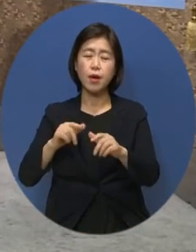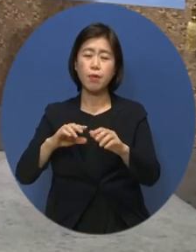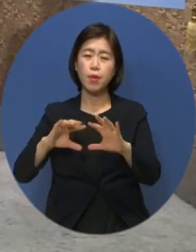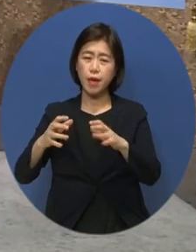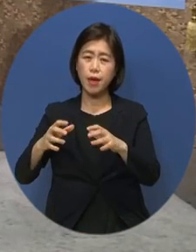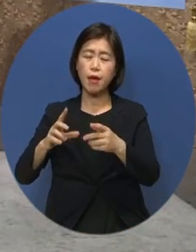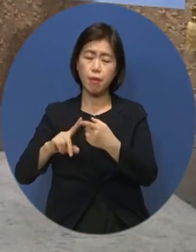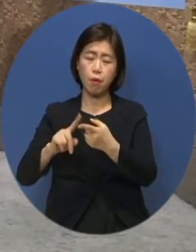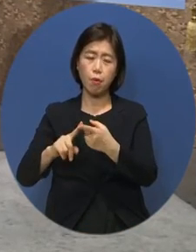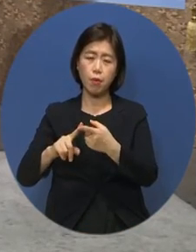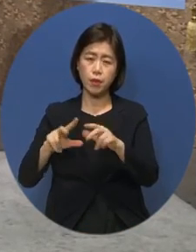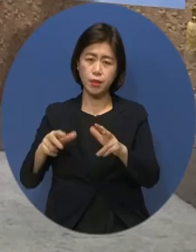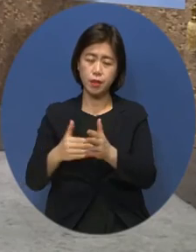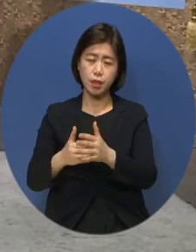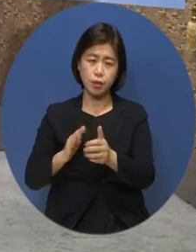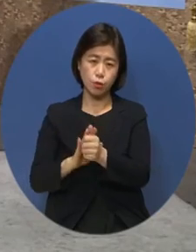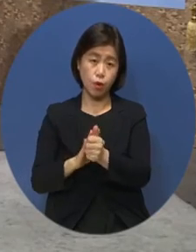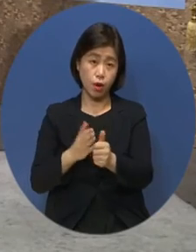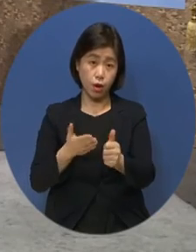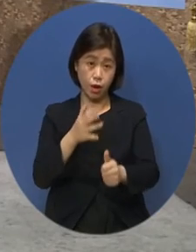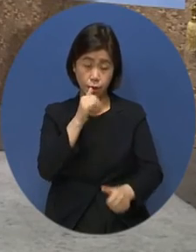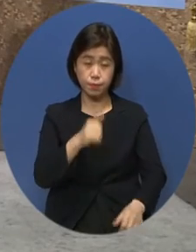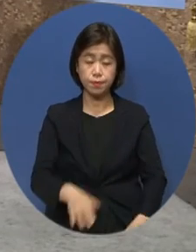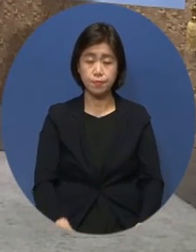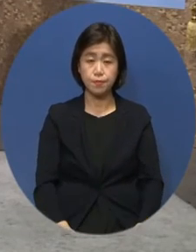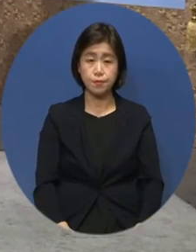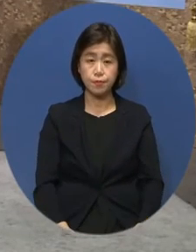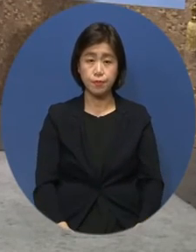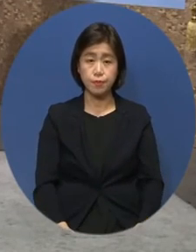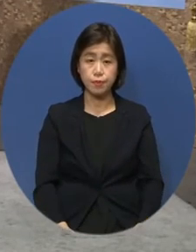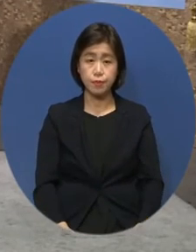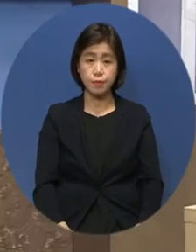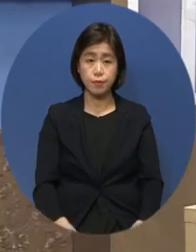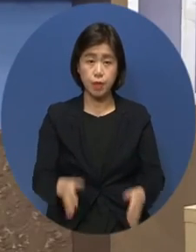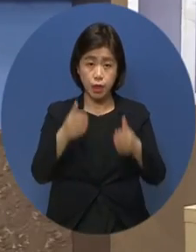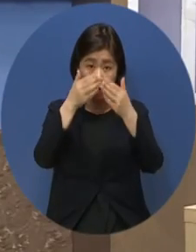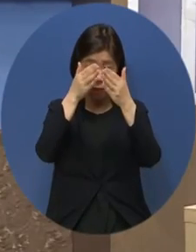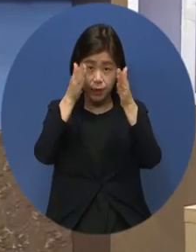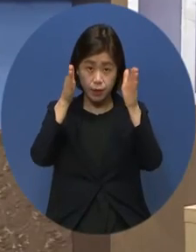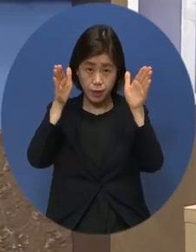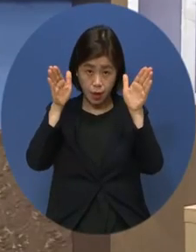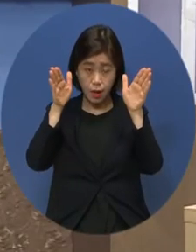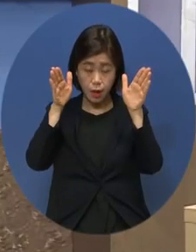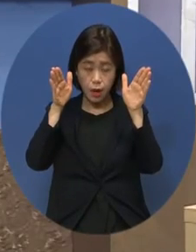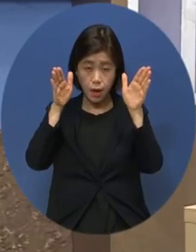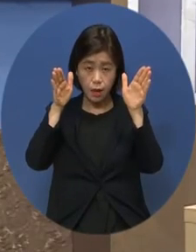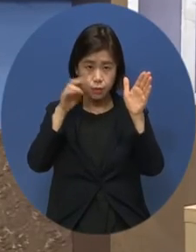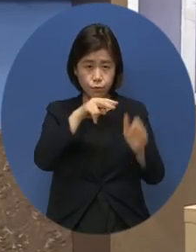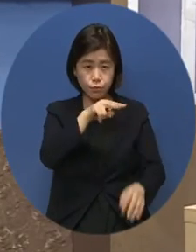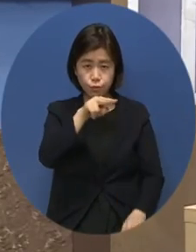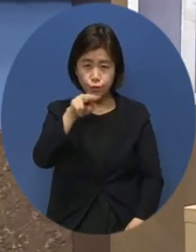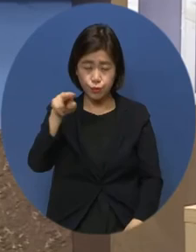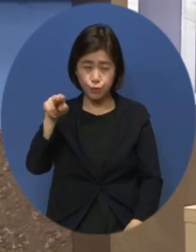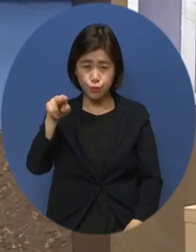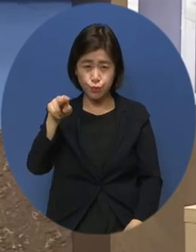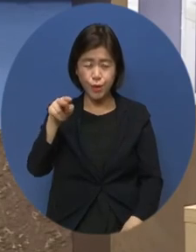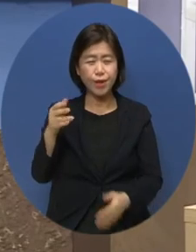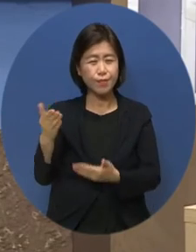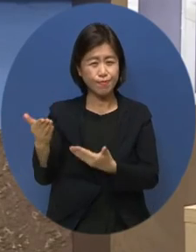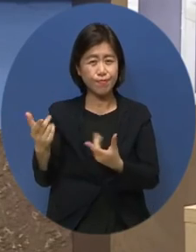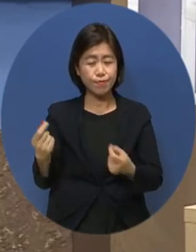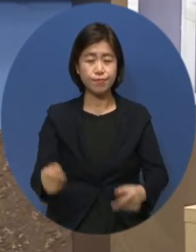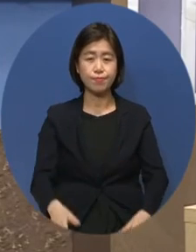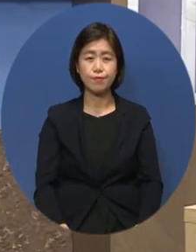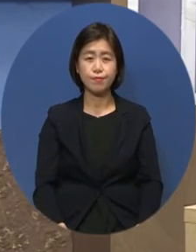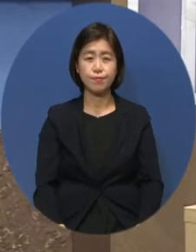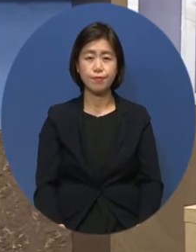얘기를 들어보니까 이 좀 더 넓은 시야를 계속해서 이 넓은 시야로 세상을 바라 보셔야 되는 것 같습니다 그리고